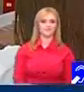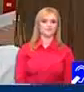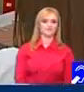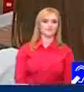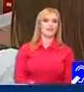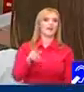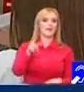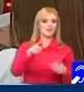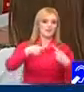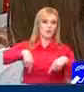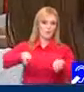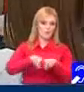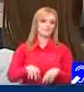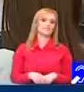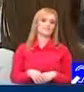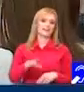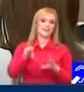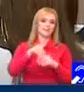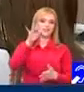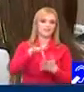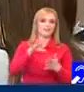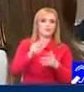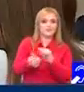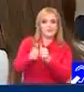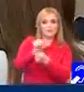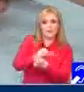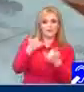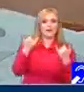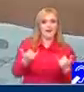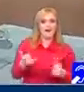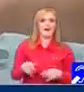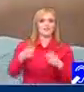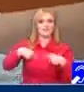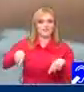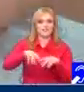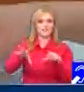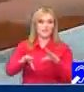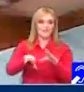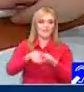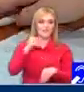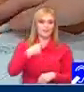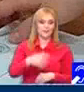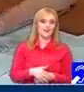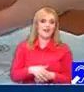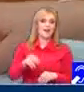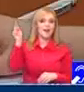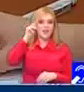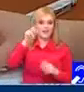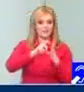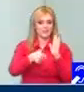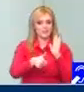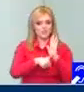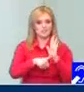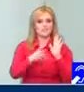Sala de ședințe a Comisiei Electorale Centrale a fost transformată astăzi într-o secție de votare. Elevii claselor a 6-a și a 10-a